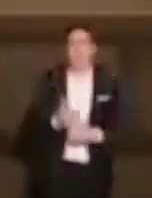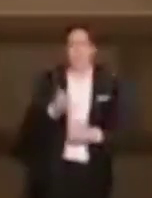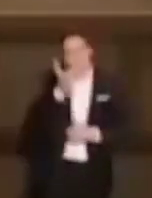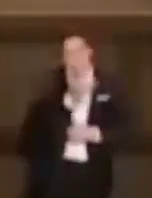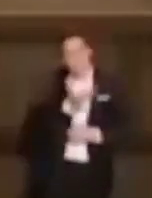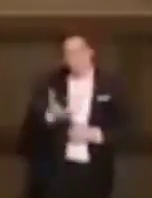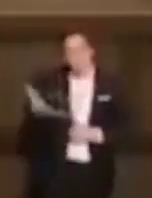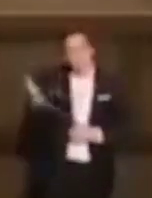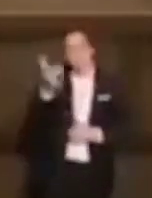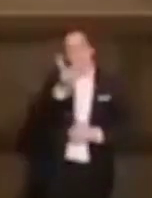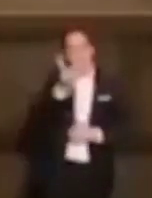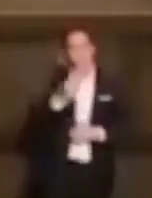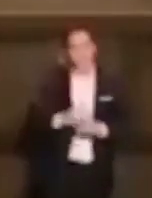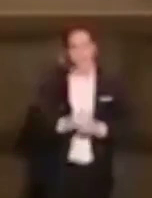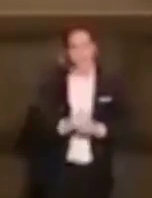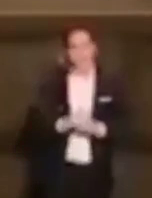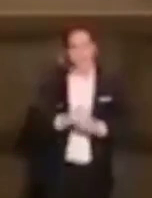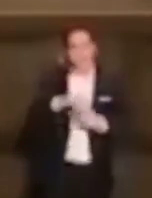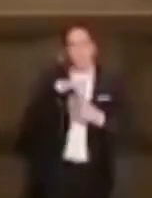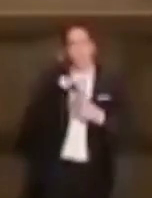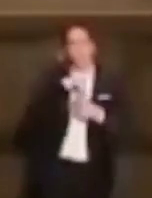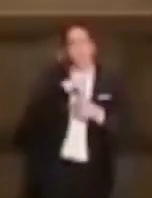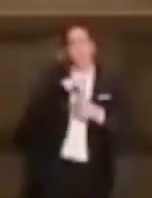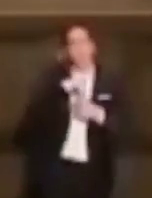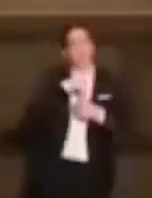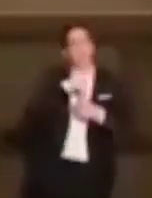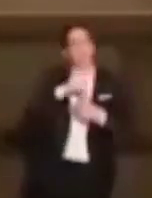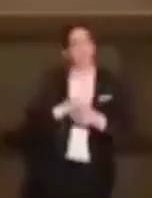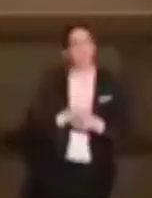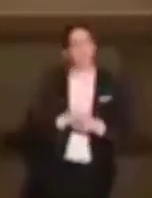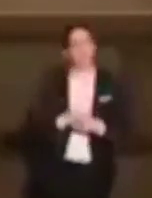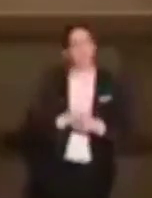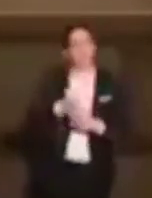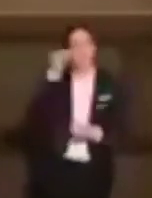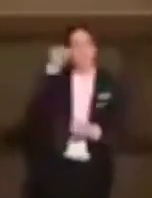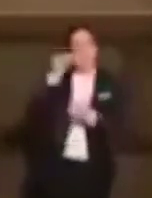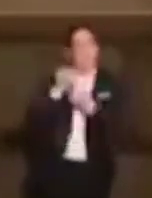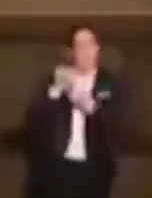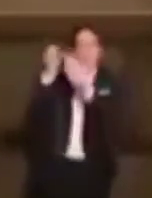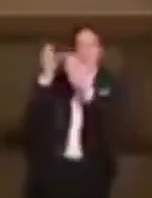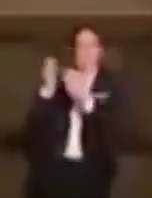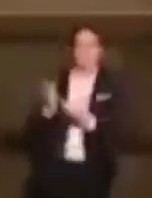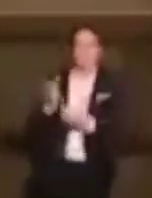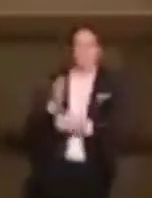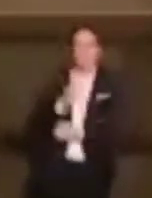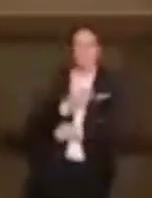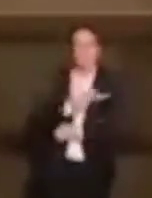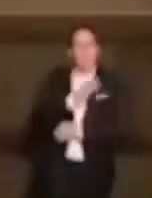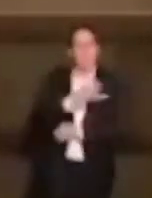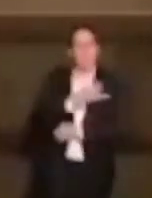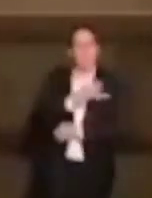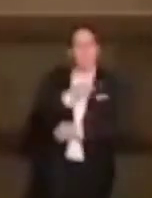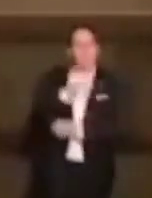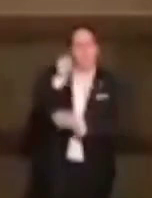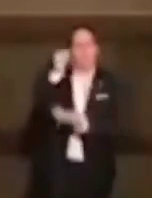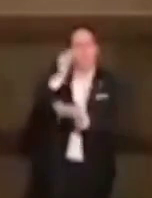ولی اجازه بدهید که بگویم شما و دین شما به پیامبرتان محمد توهین کرده